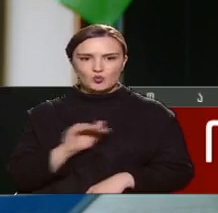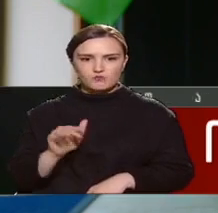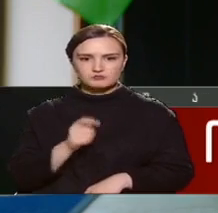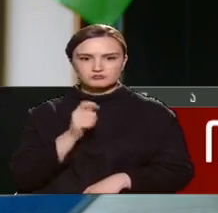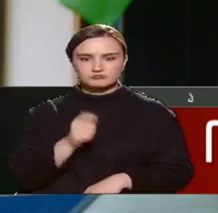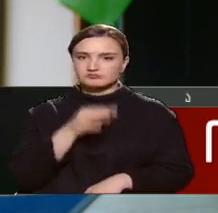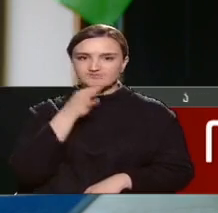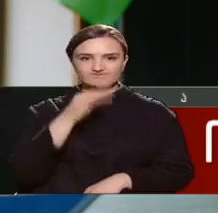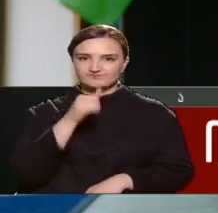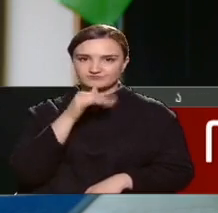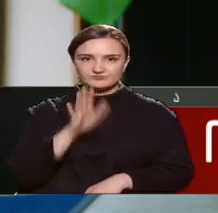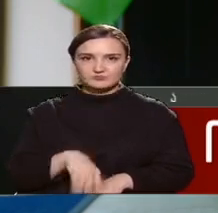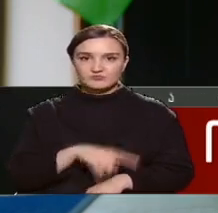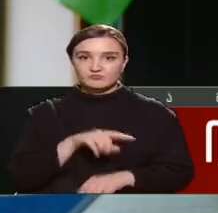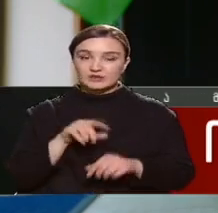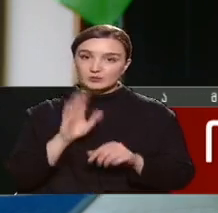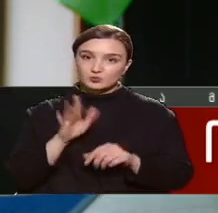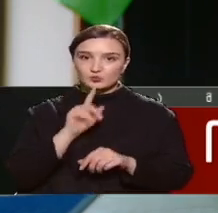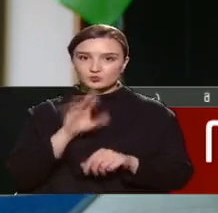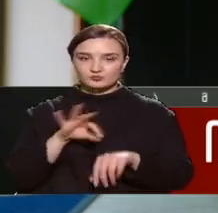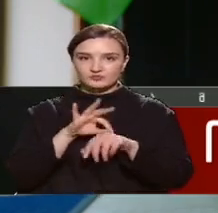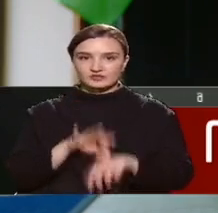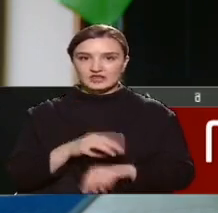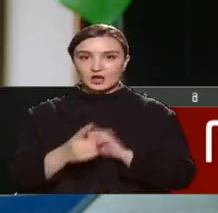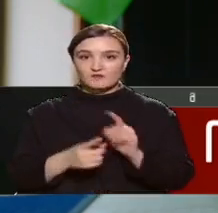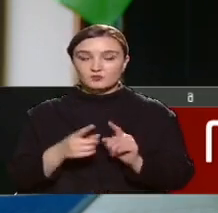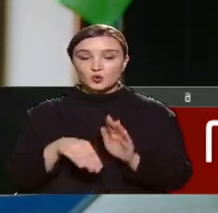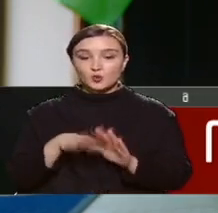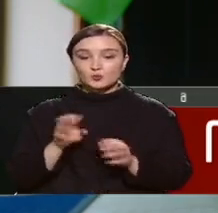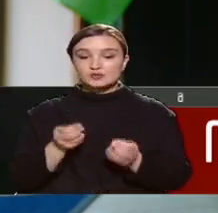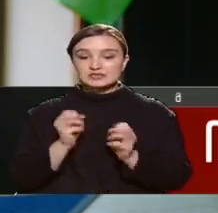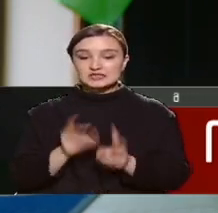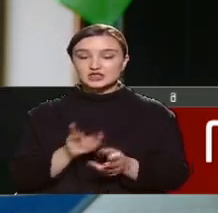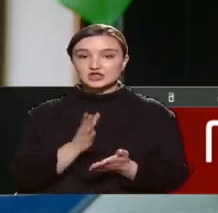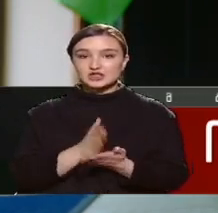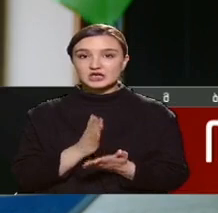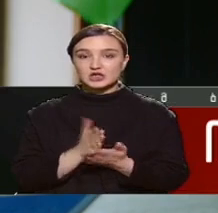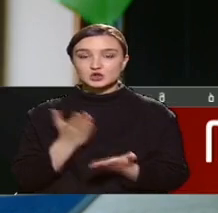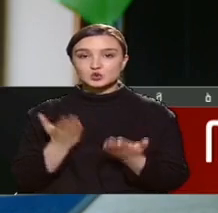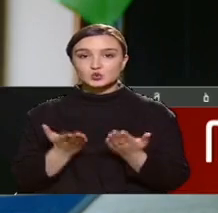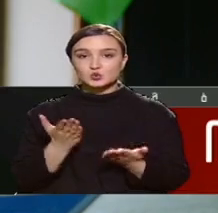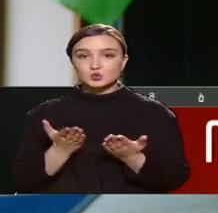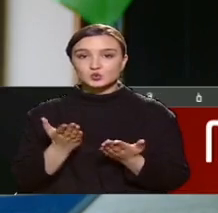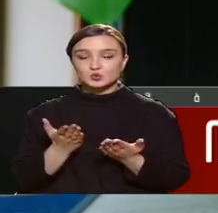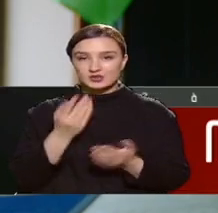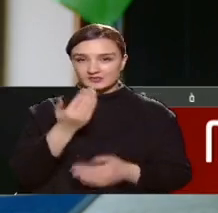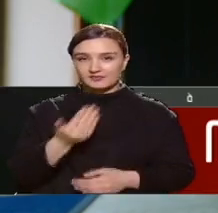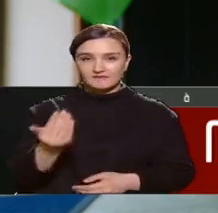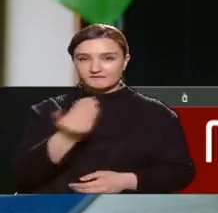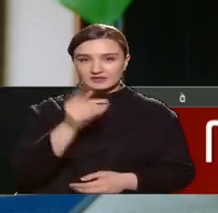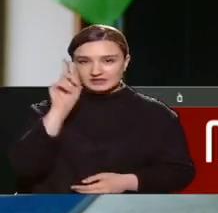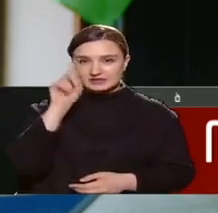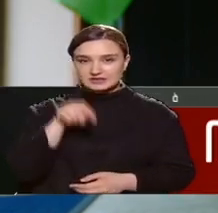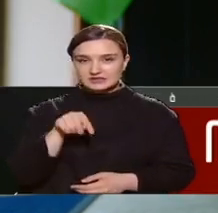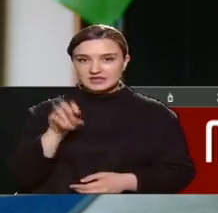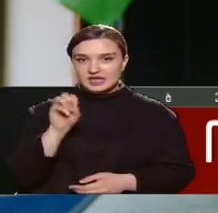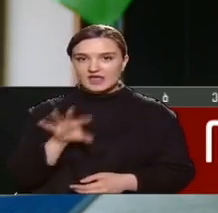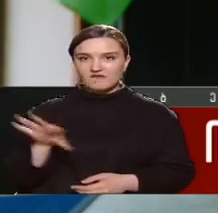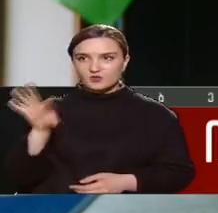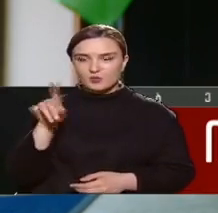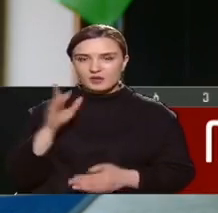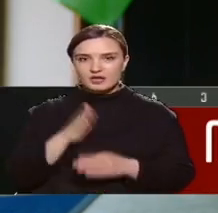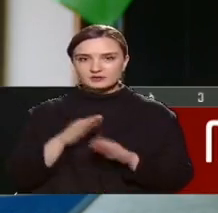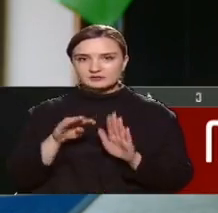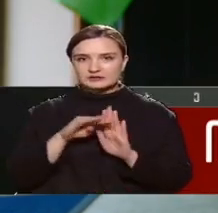ოცნება მაინდამაინც ამ რეფორმებს ჩაატარებს. უფრო საშიშია, თუ თქვენ ალბათ იცით, რომ ევროპაში ძალიან ბევრი რეგულაციაა,